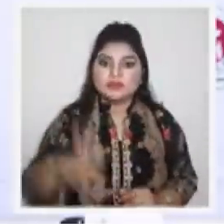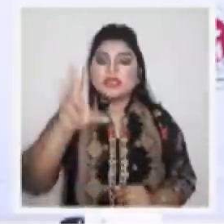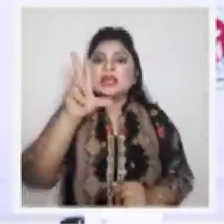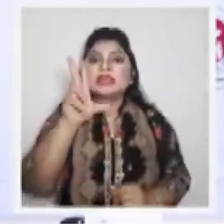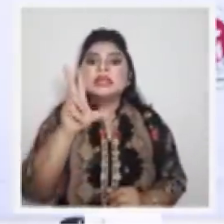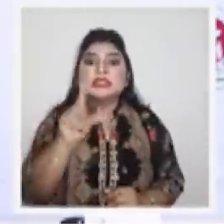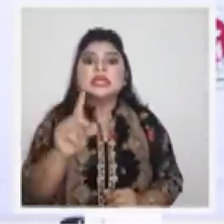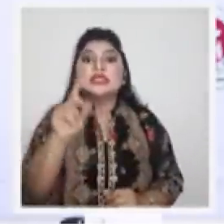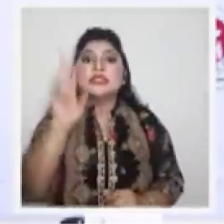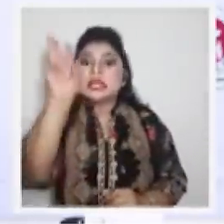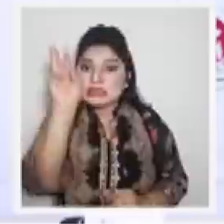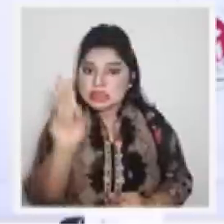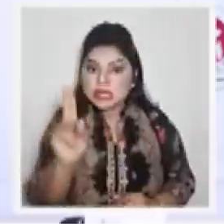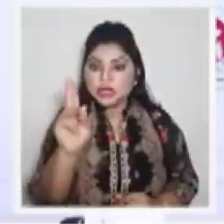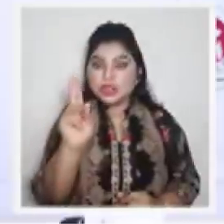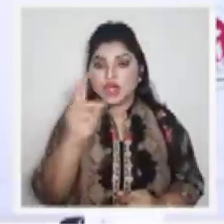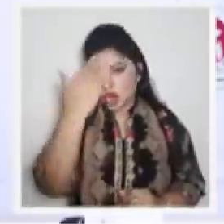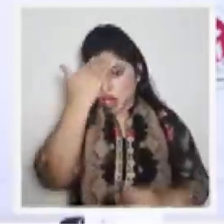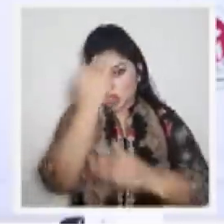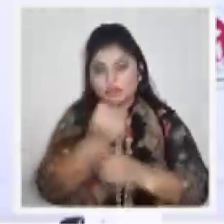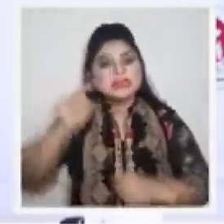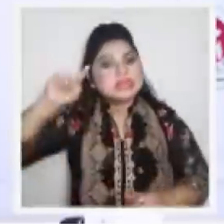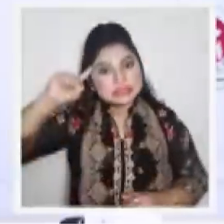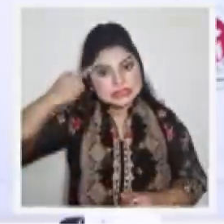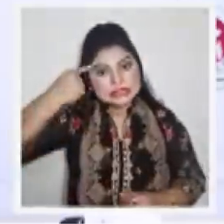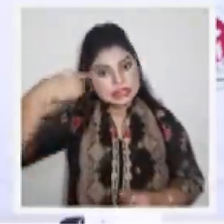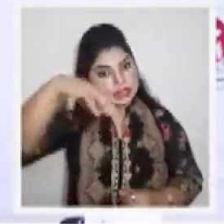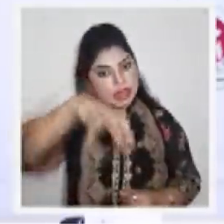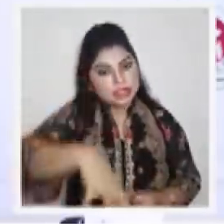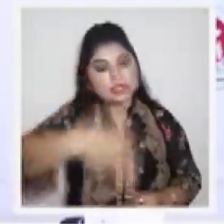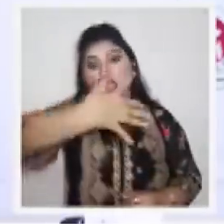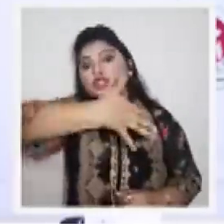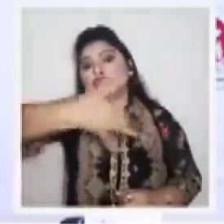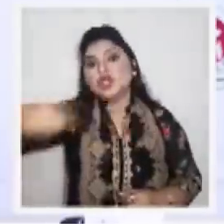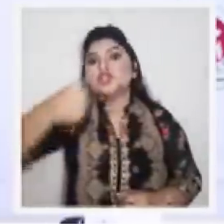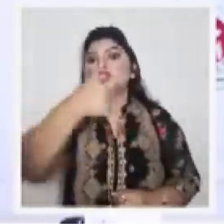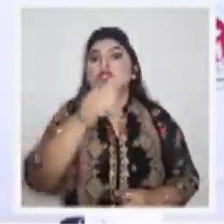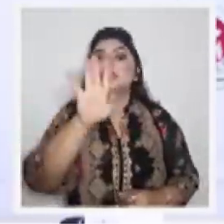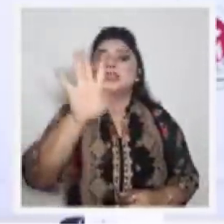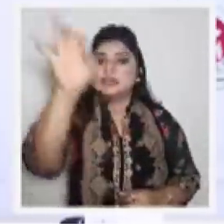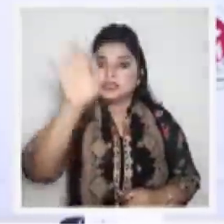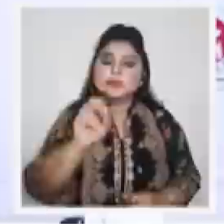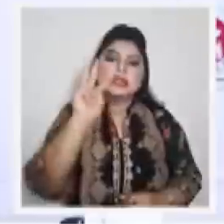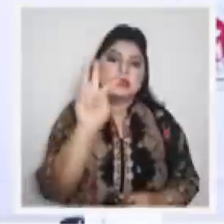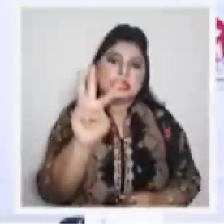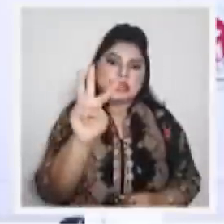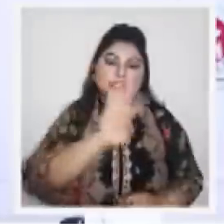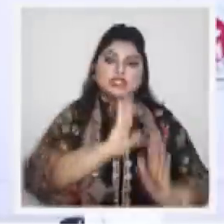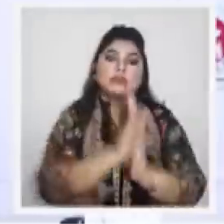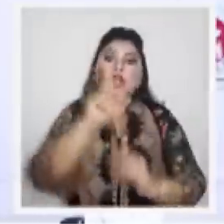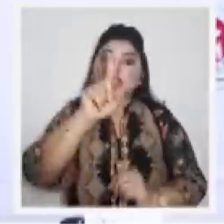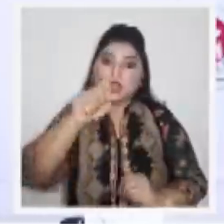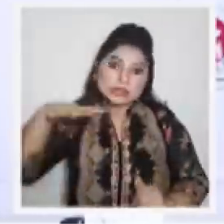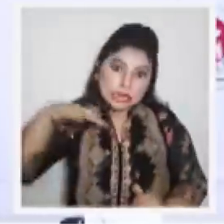579.7 10 লক্ষ লোকের মধ্যে। এরপরে তৃতীয় হাই অ্যাটাক রেট বা সংক্রামিত পার্সন